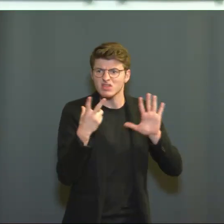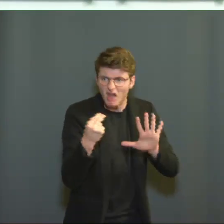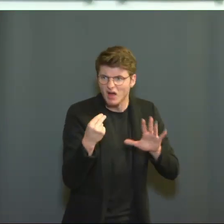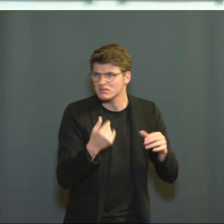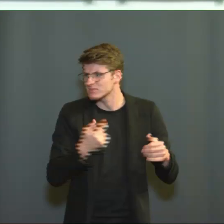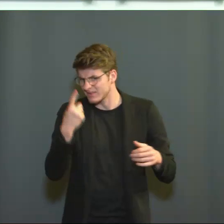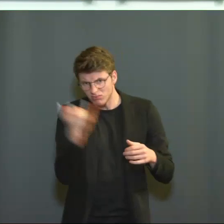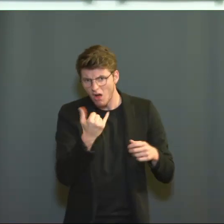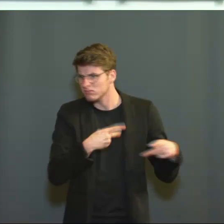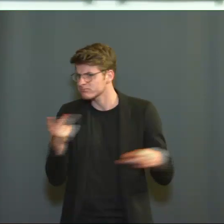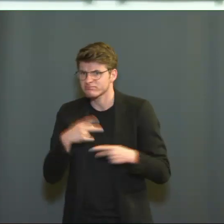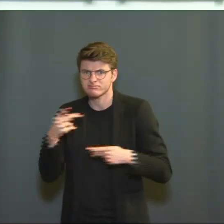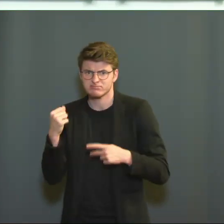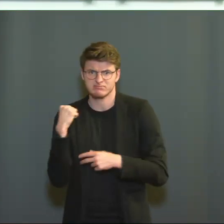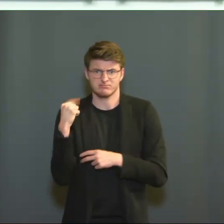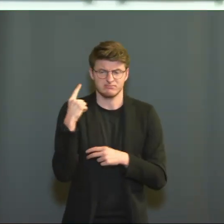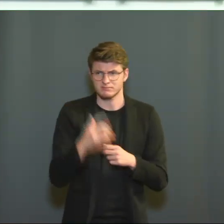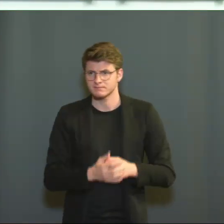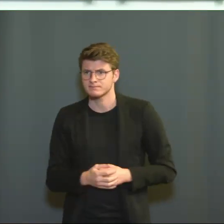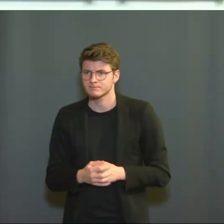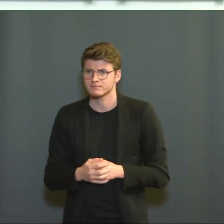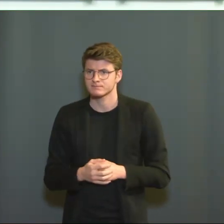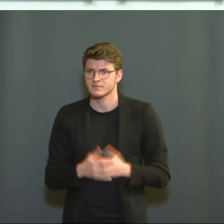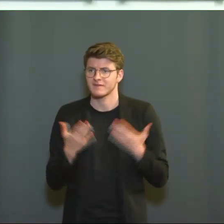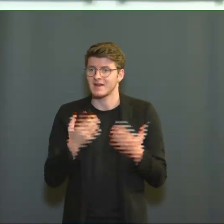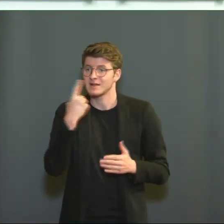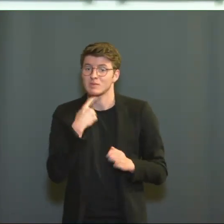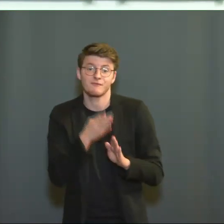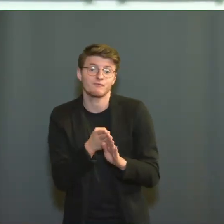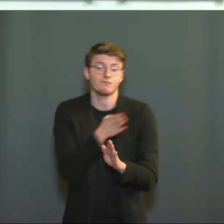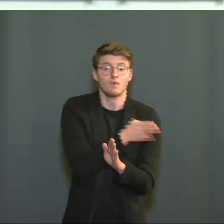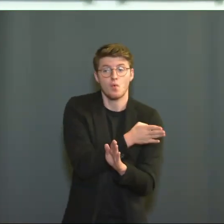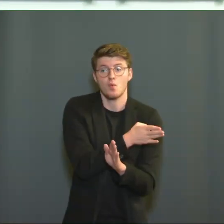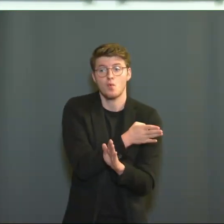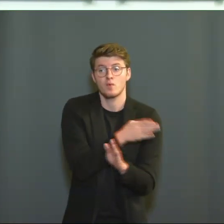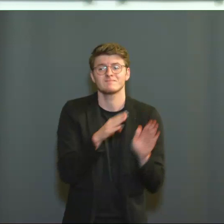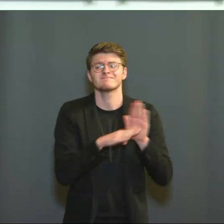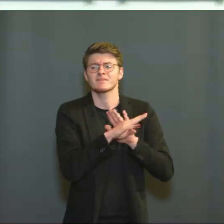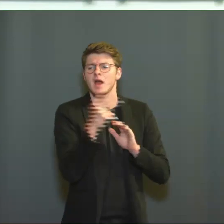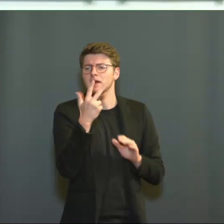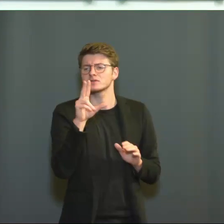Tegenover de week ervoor zien we een toename van de nieuwe ziekenhuisopnames met 28%.